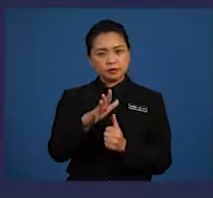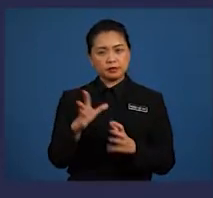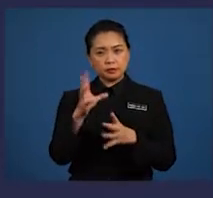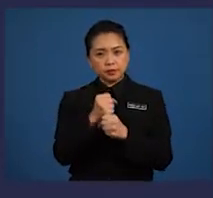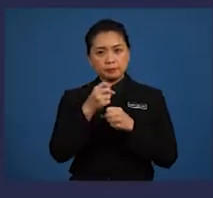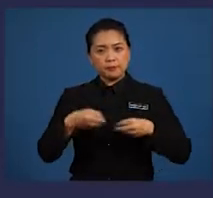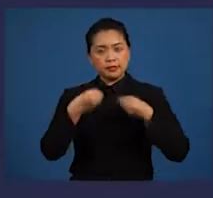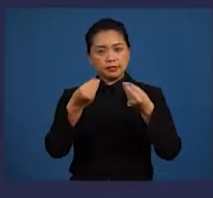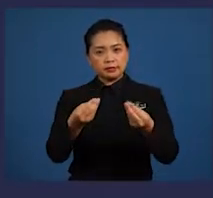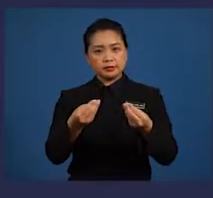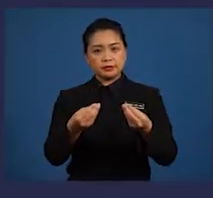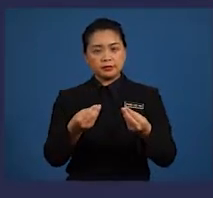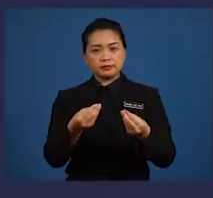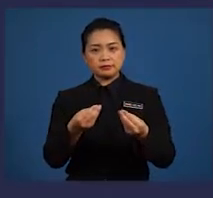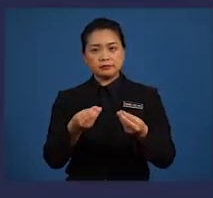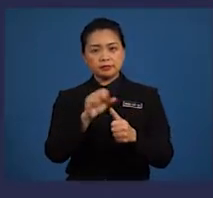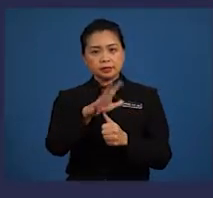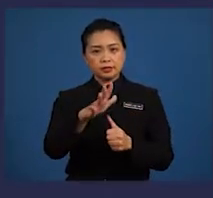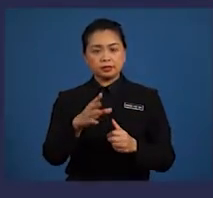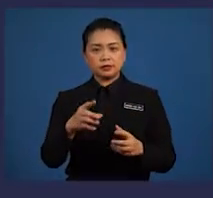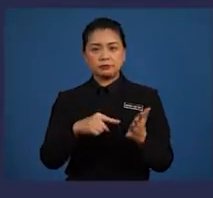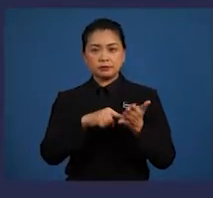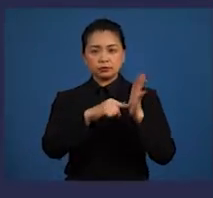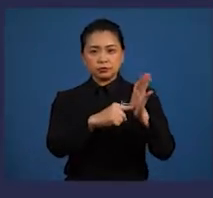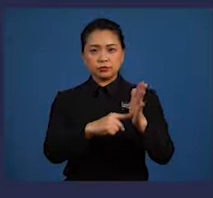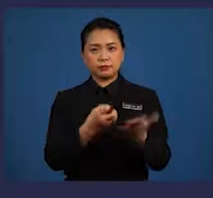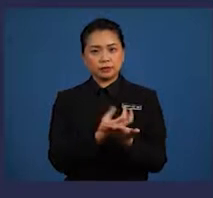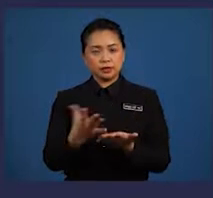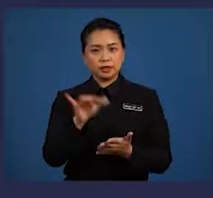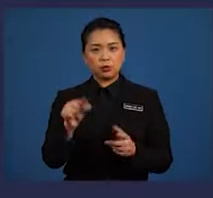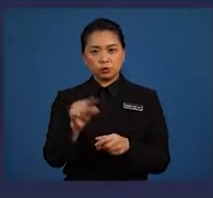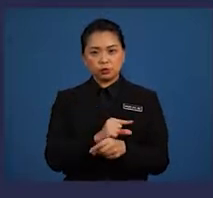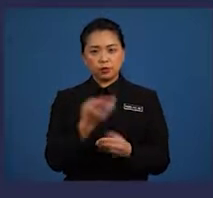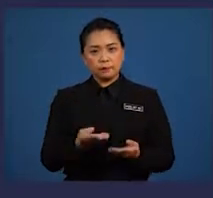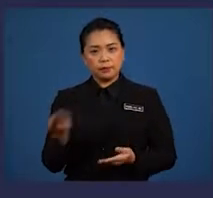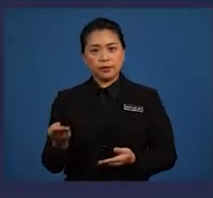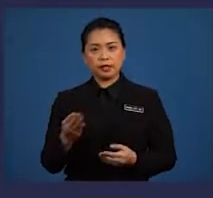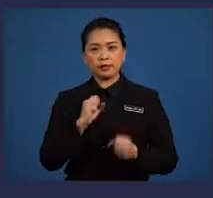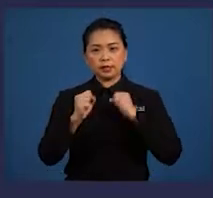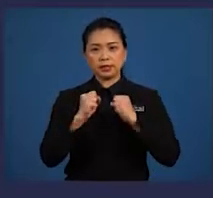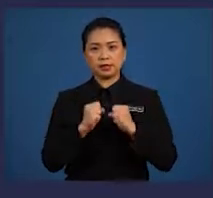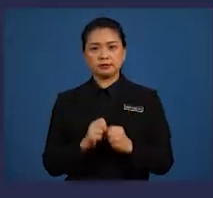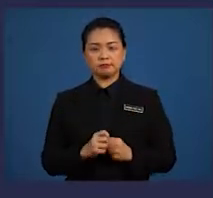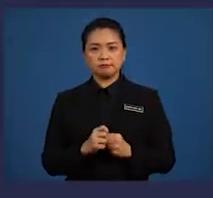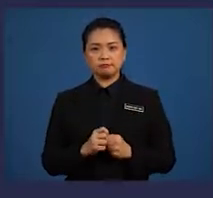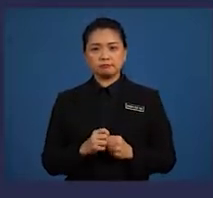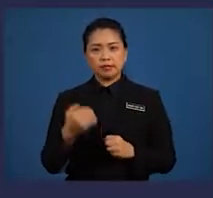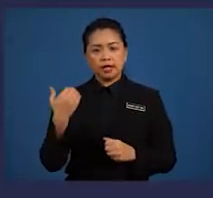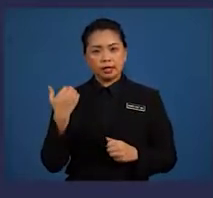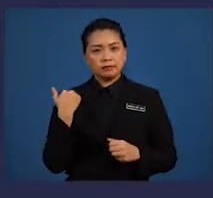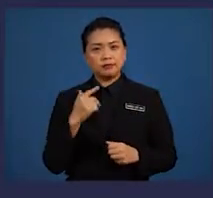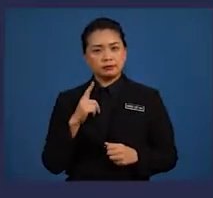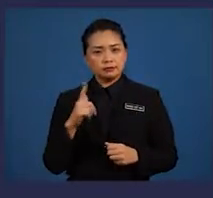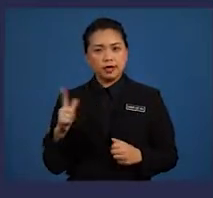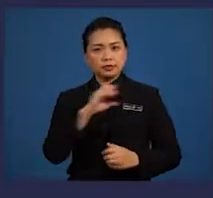memberikan penghayatan terhadap sesembahan mati meja yang menggunakan bahan-bahan sentral merupakan ciri yang paling